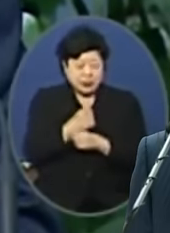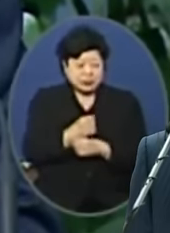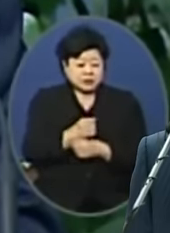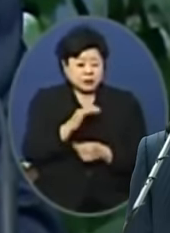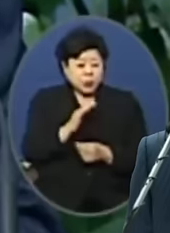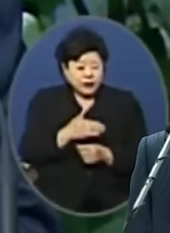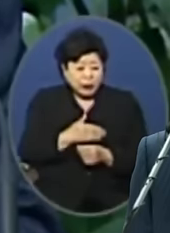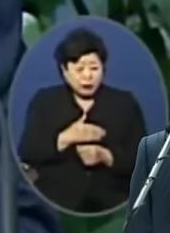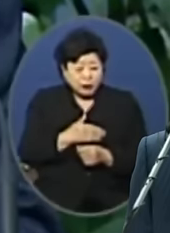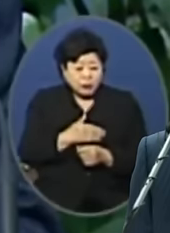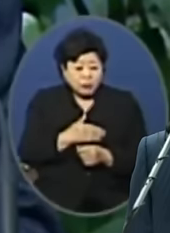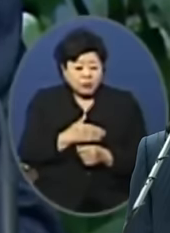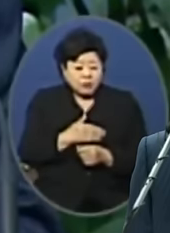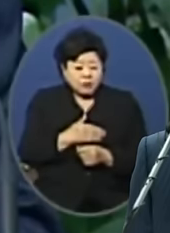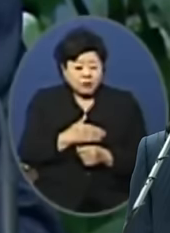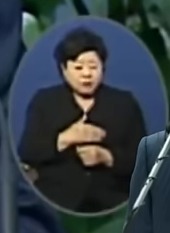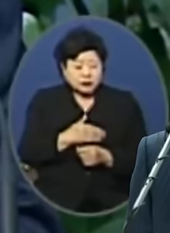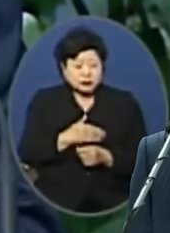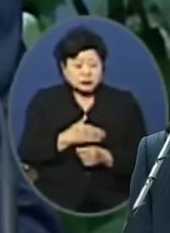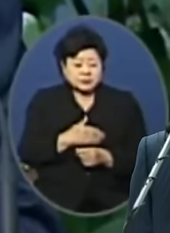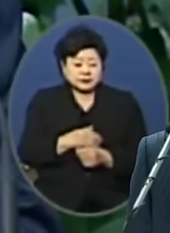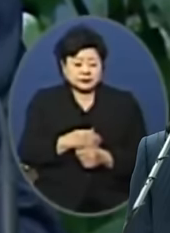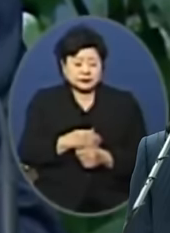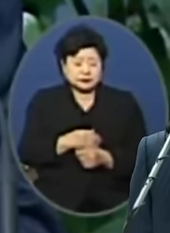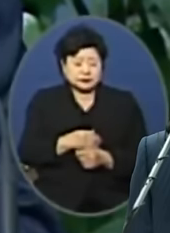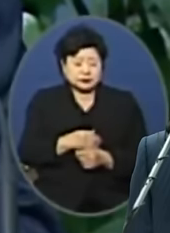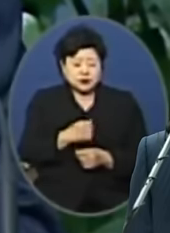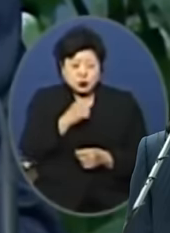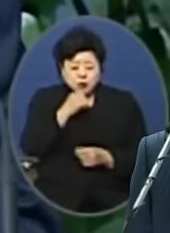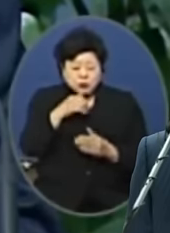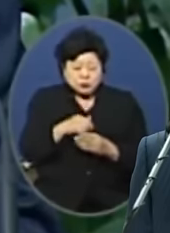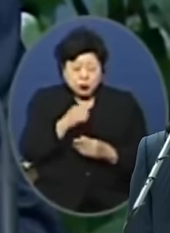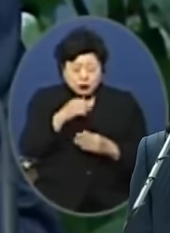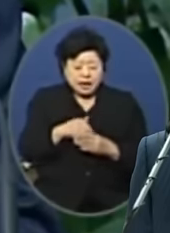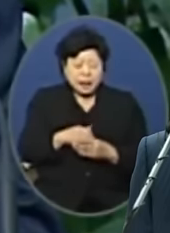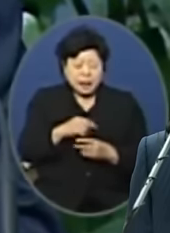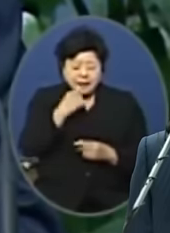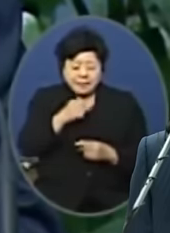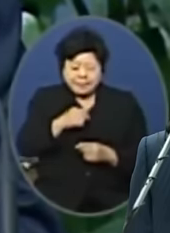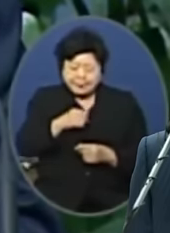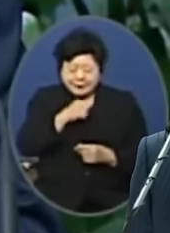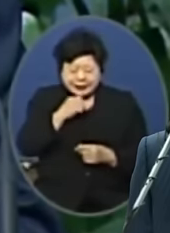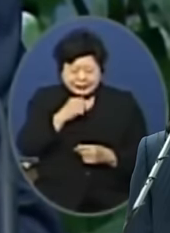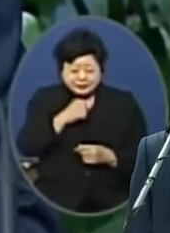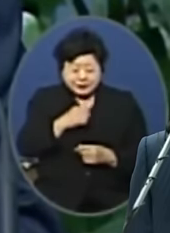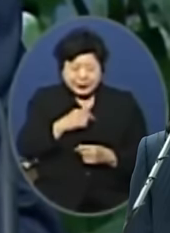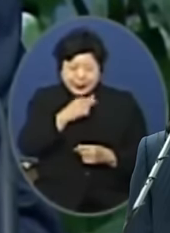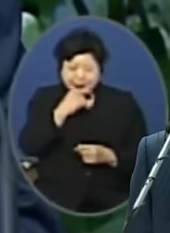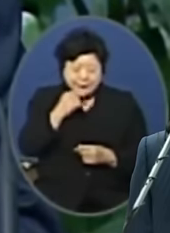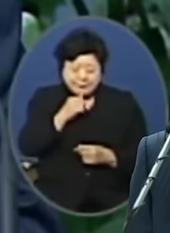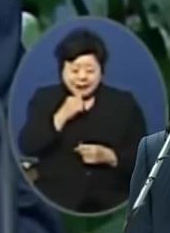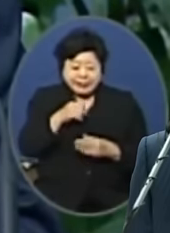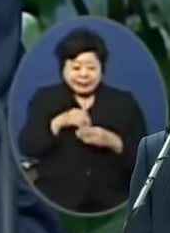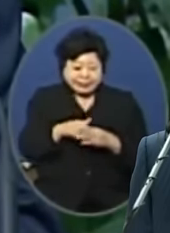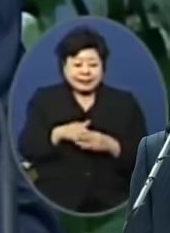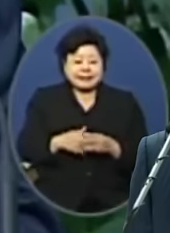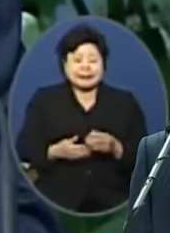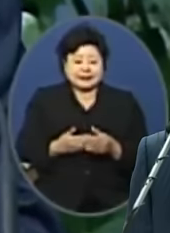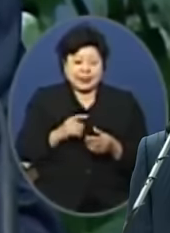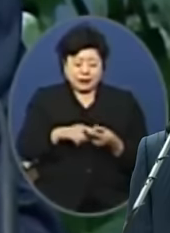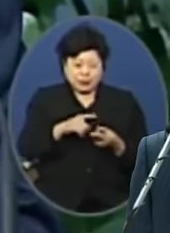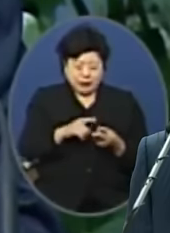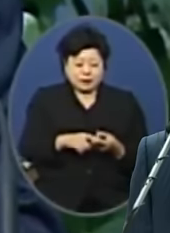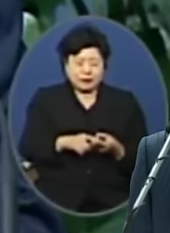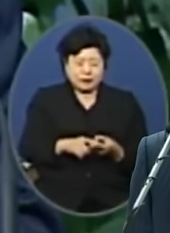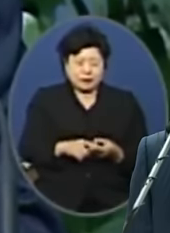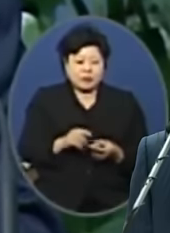못하고 못되고 마는 것입니다. 콩 심은 데 콩 나고 팥 심은 데 팥 나니 콩은 콩을 심고 팥은 팥을 심고